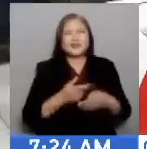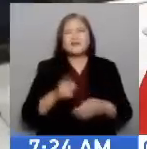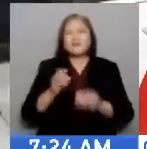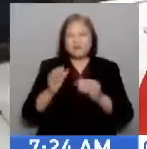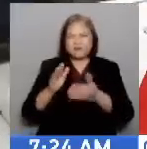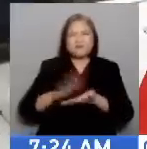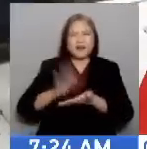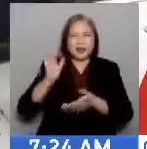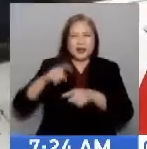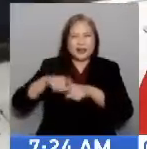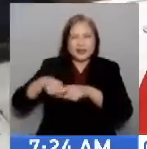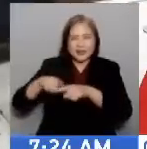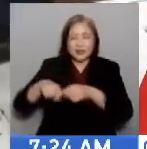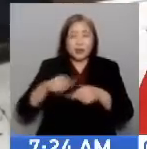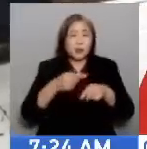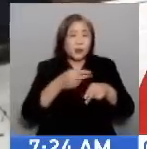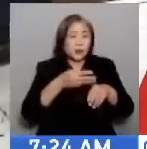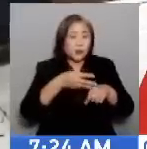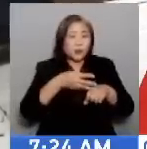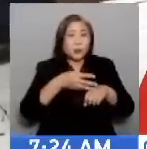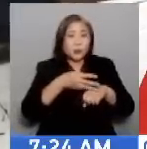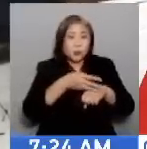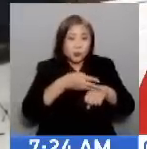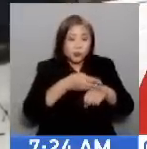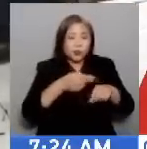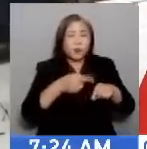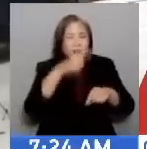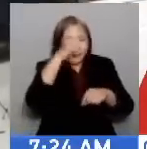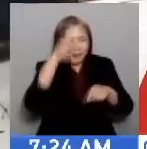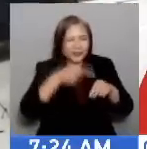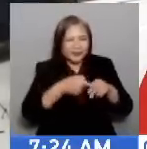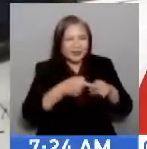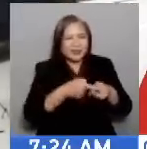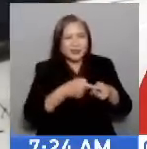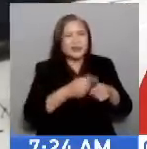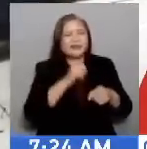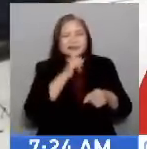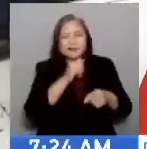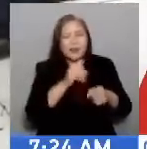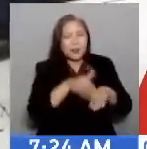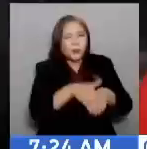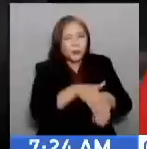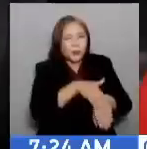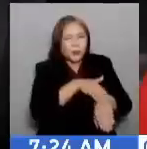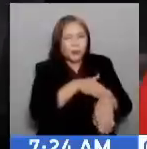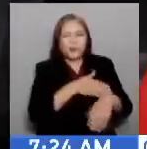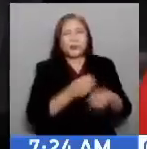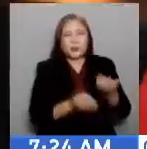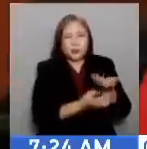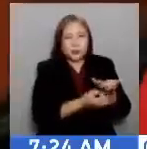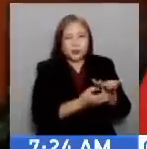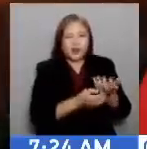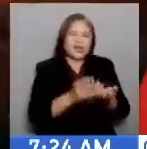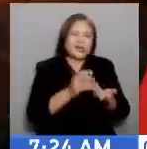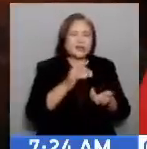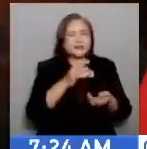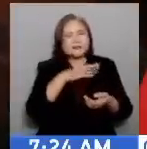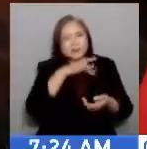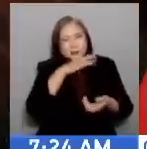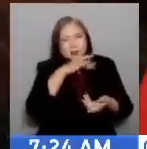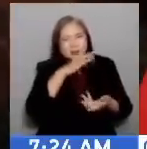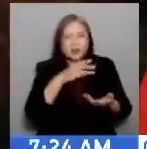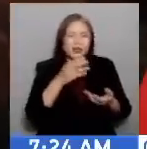po mabagal, hindi po siya advisable sa karinderya. Oo, so... Tsaka messy, Ang uling, oo nga, oo.